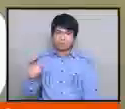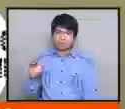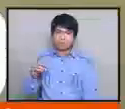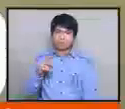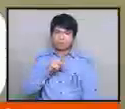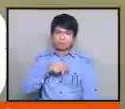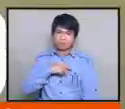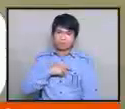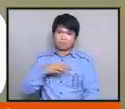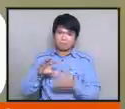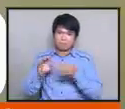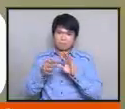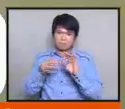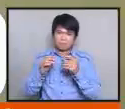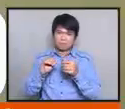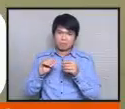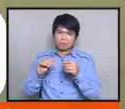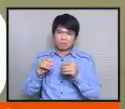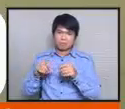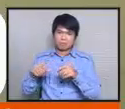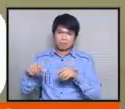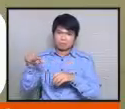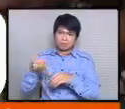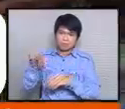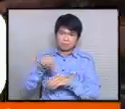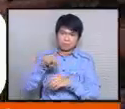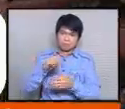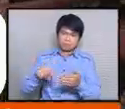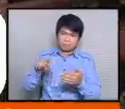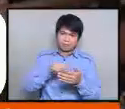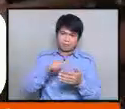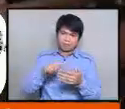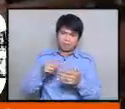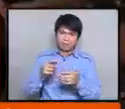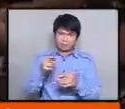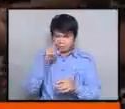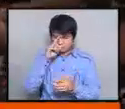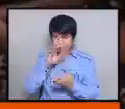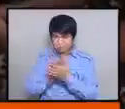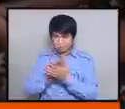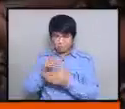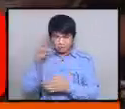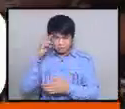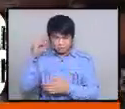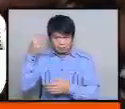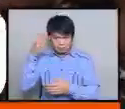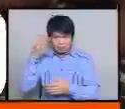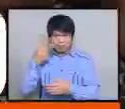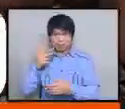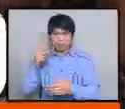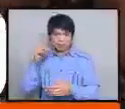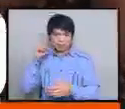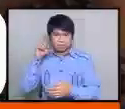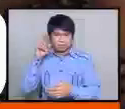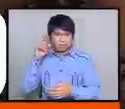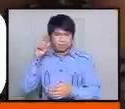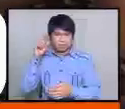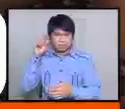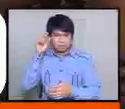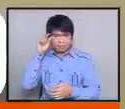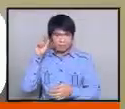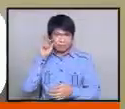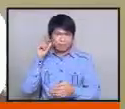ni Diaz ang naranasan niyang diskriminasyon. Dahil po dito, niniwala si Hontiveros na panahon na para isulong ang sexual orientation and